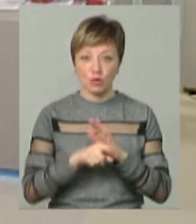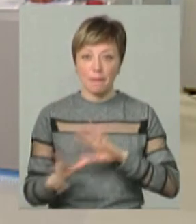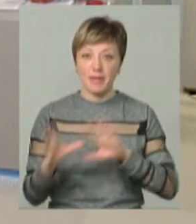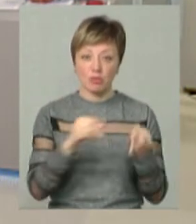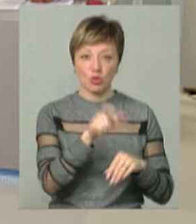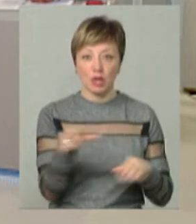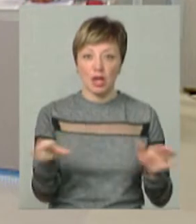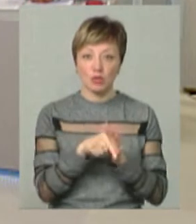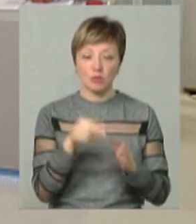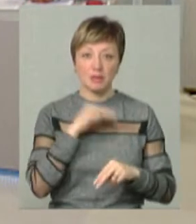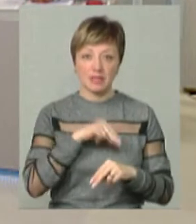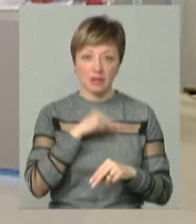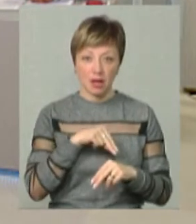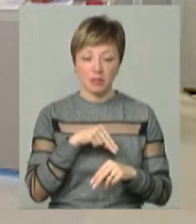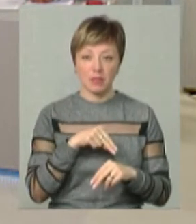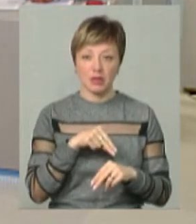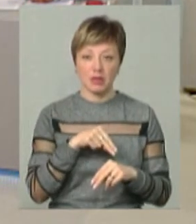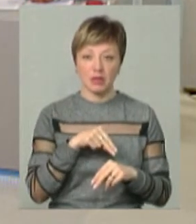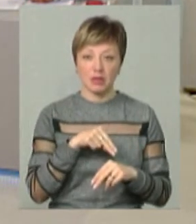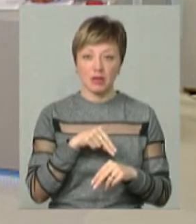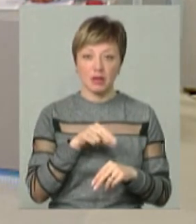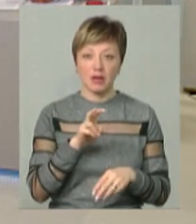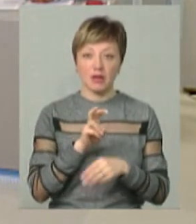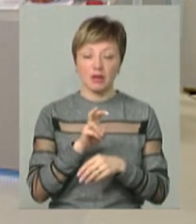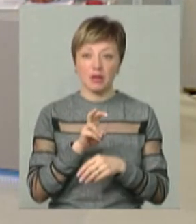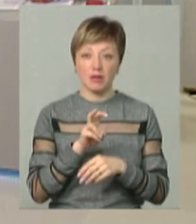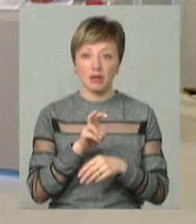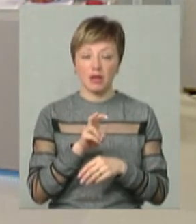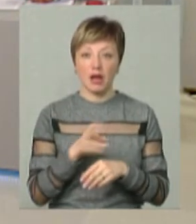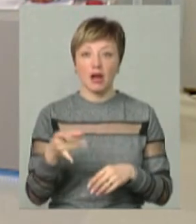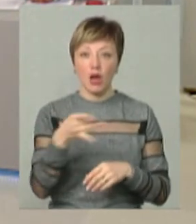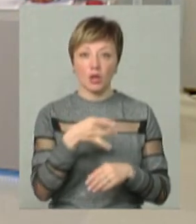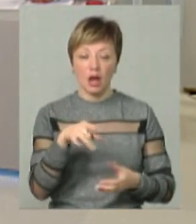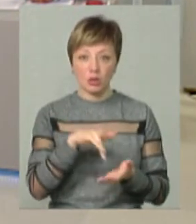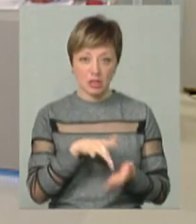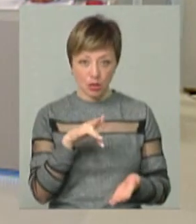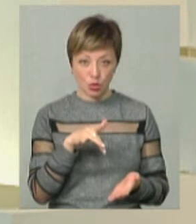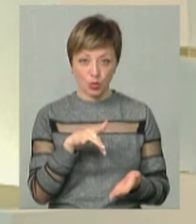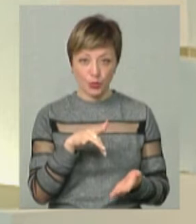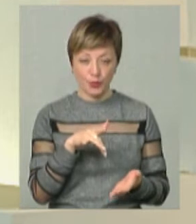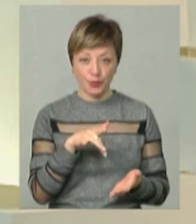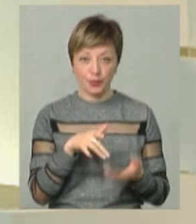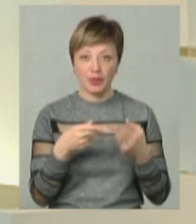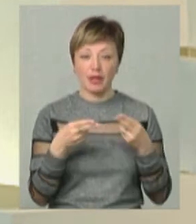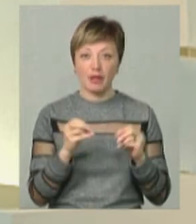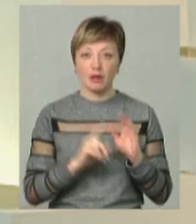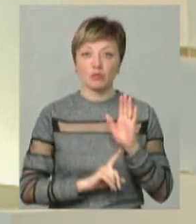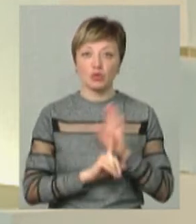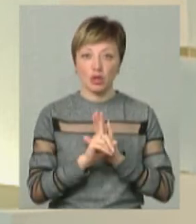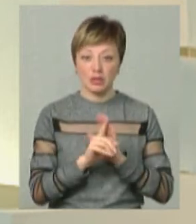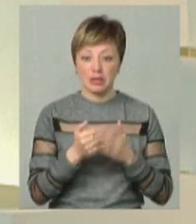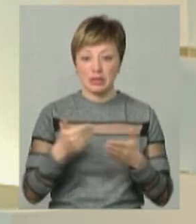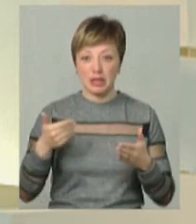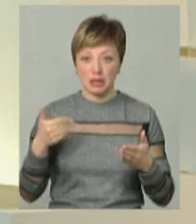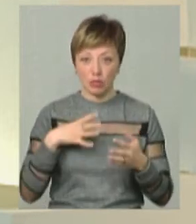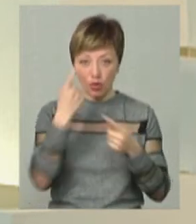осіб разом з працівниками. От ми з Русланою відвідували разом з працівниками регіонального центру, де спочатку, ну,